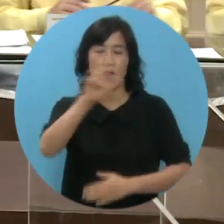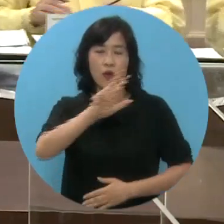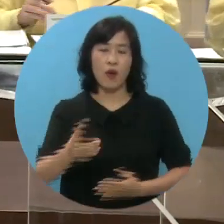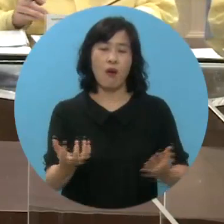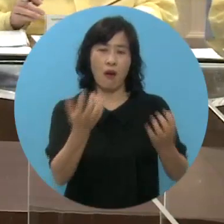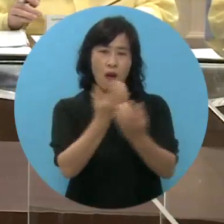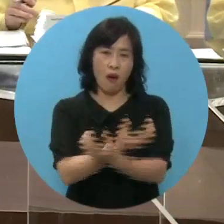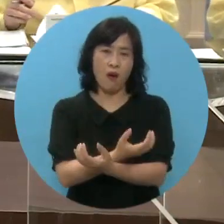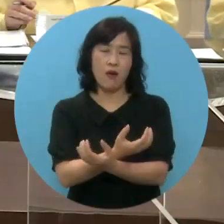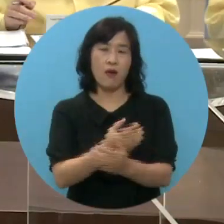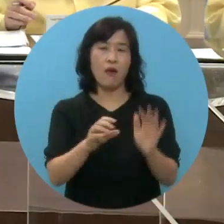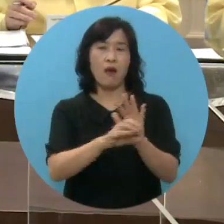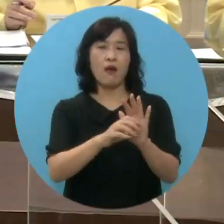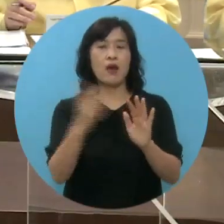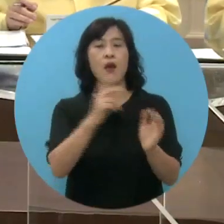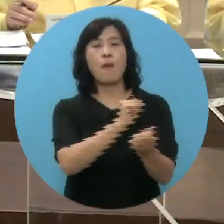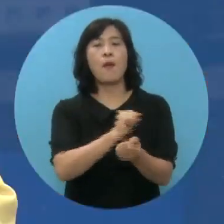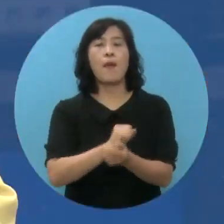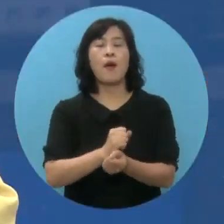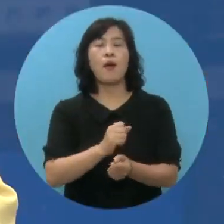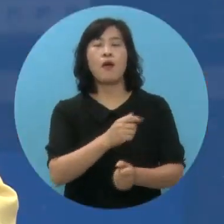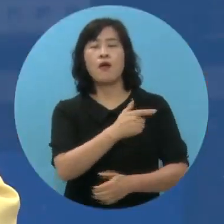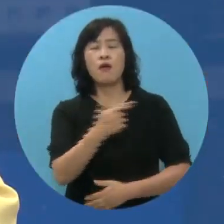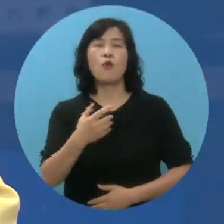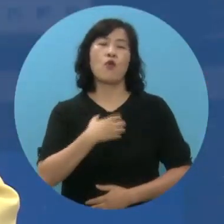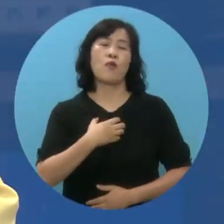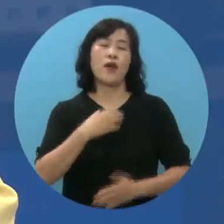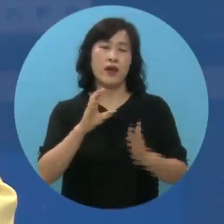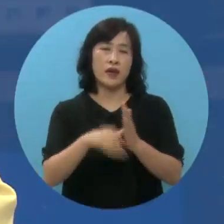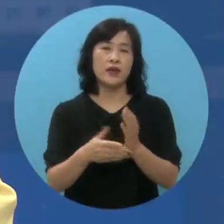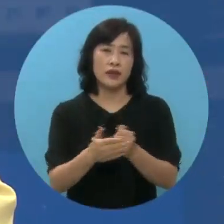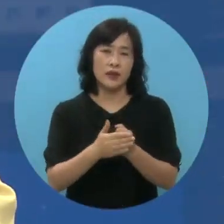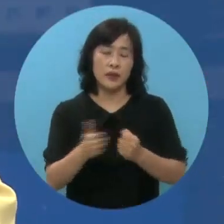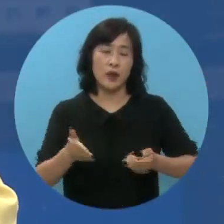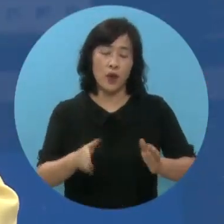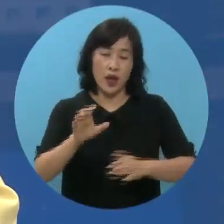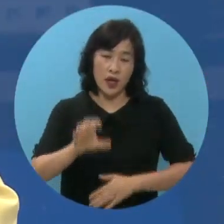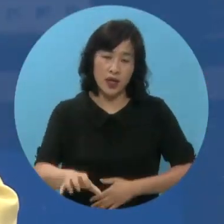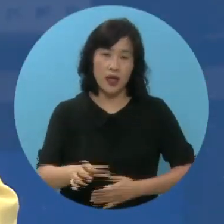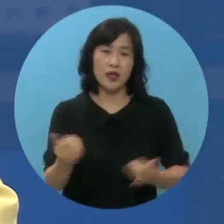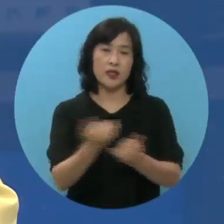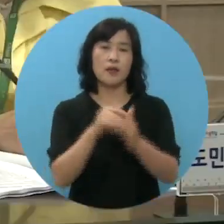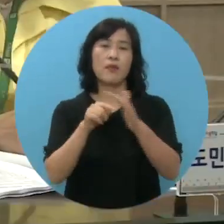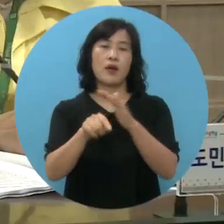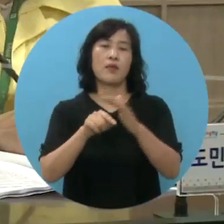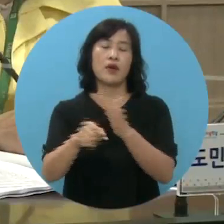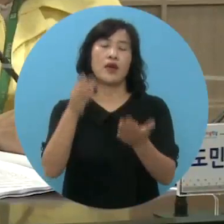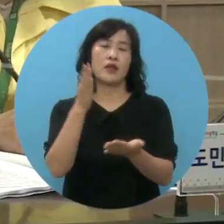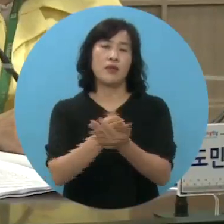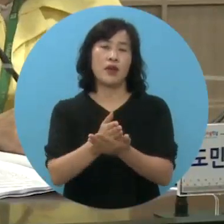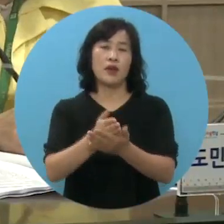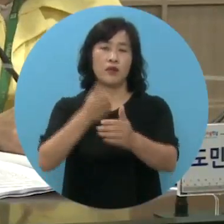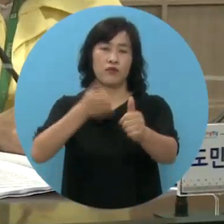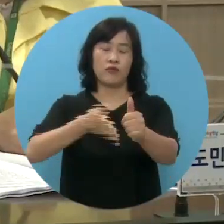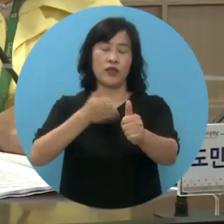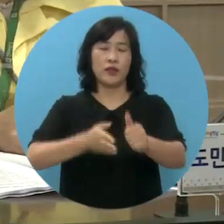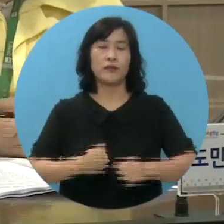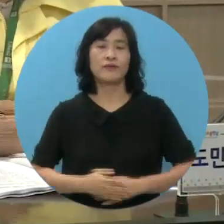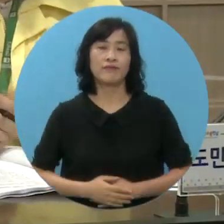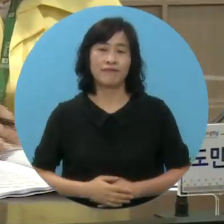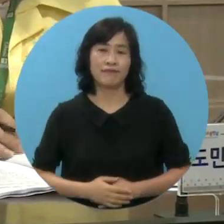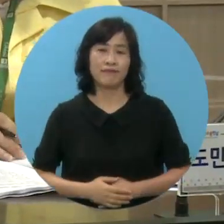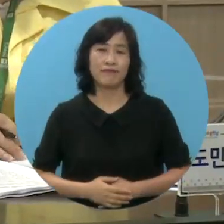전국적인 대이동이 코로나19 재확산의 중대 고비가 될 수 있다며 고향이나 친지 방문을 최대한 자제해 줄